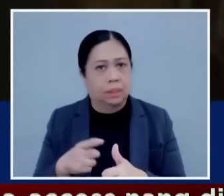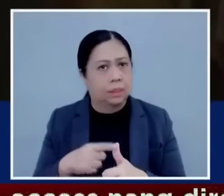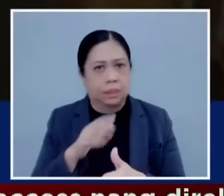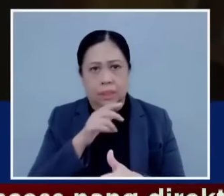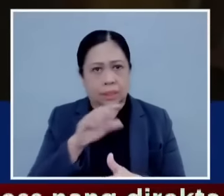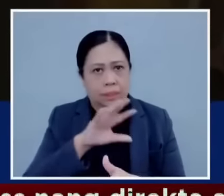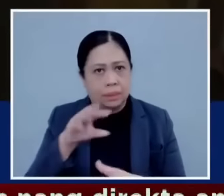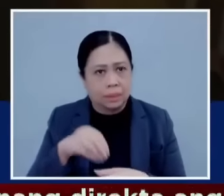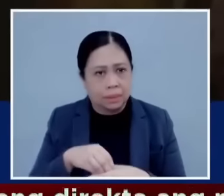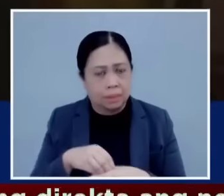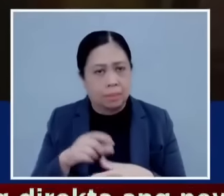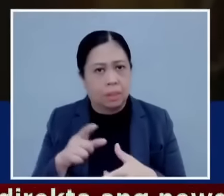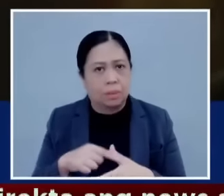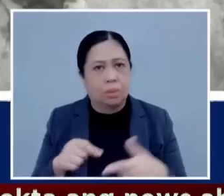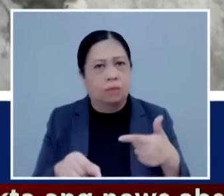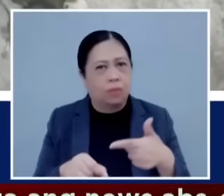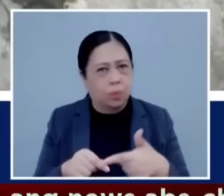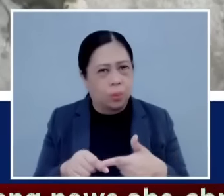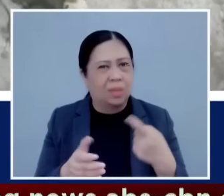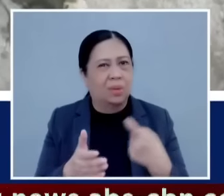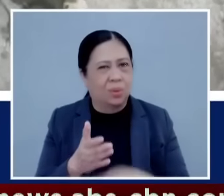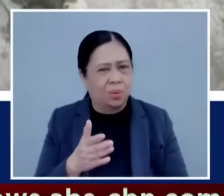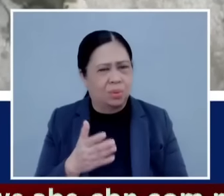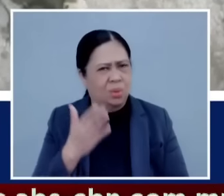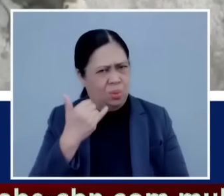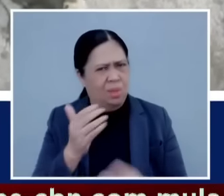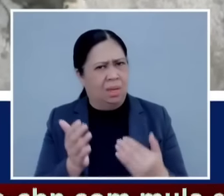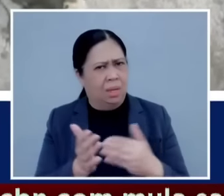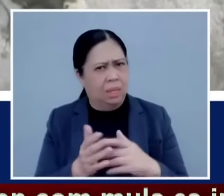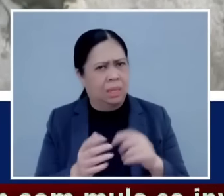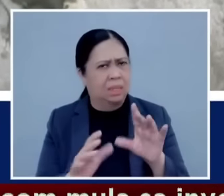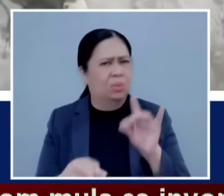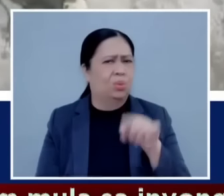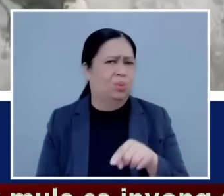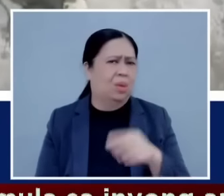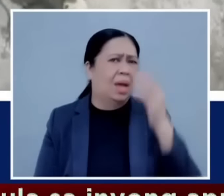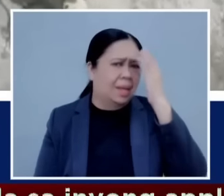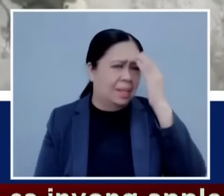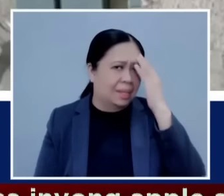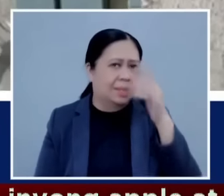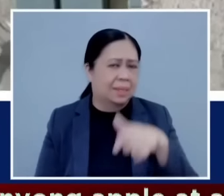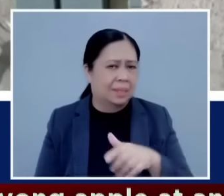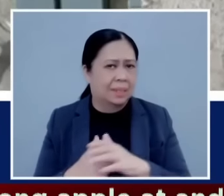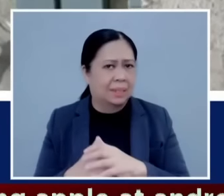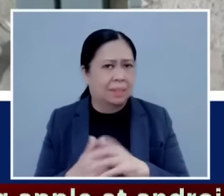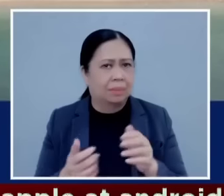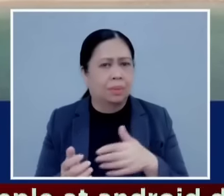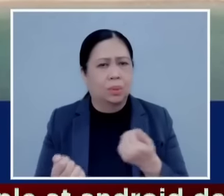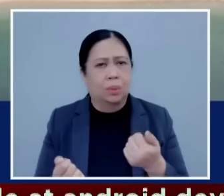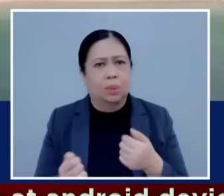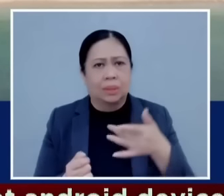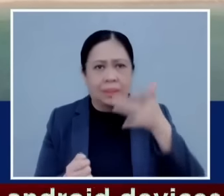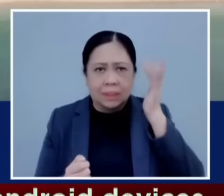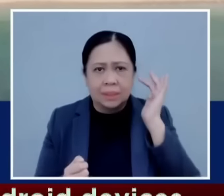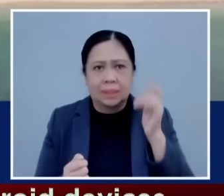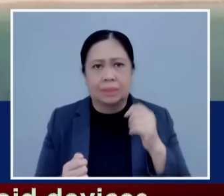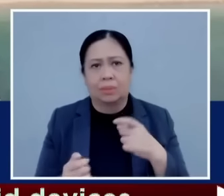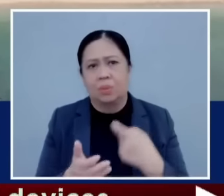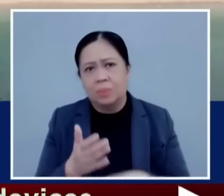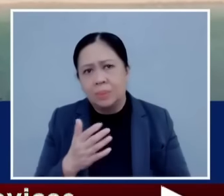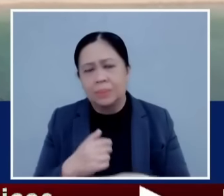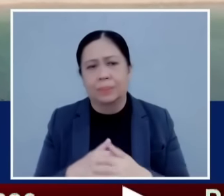dyan yung fuel cost. Bakit ito na naman yung pinili? Alam na natin na volatile yung presyo.